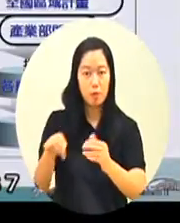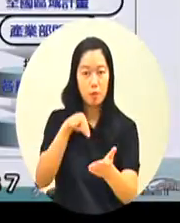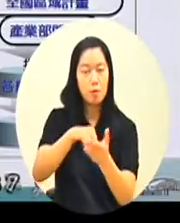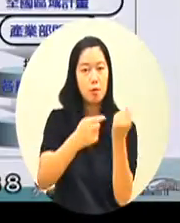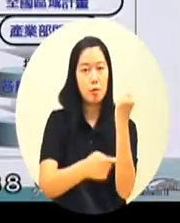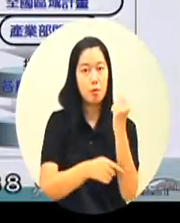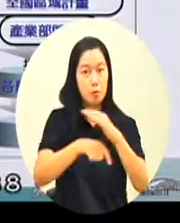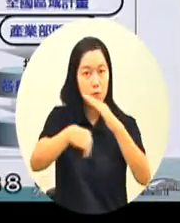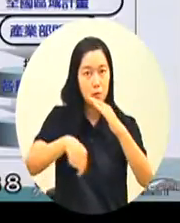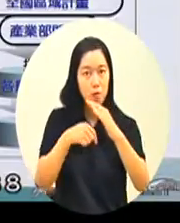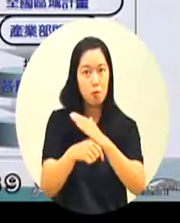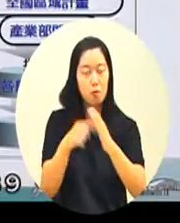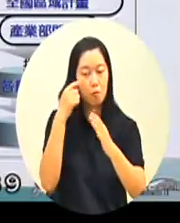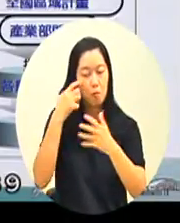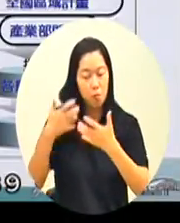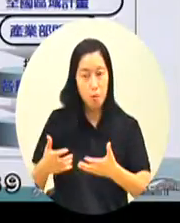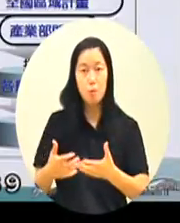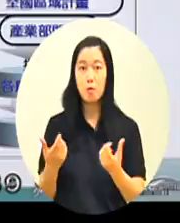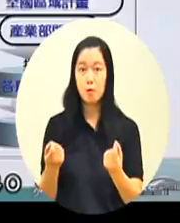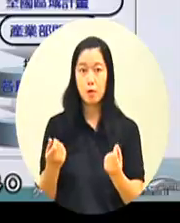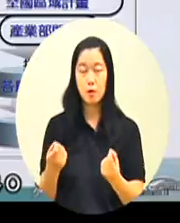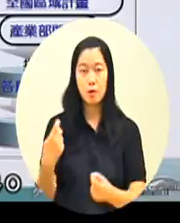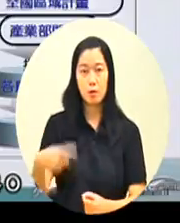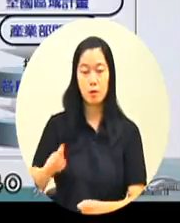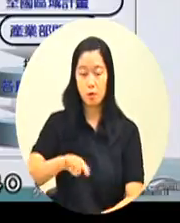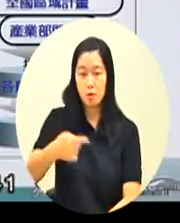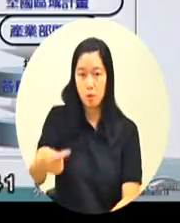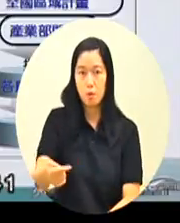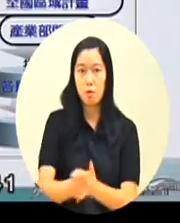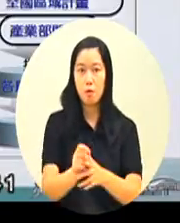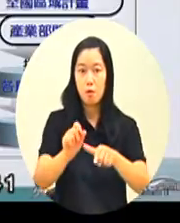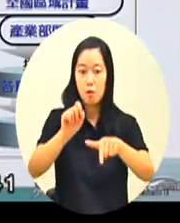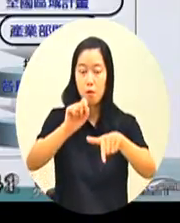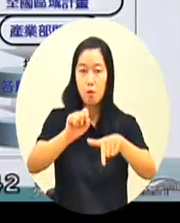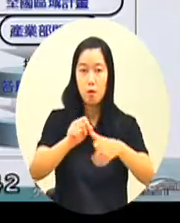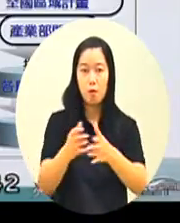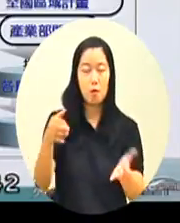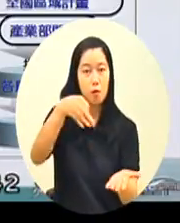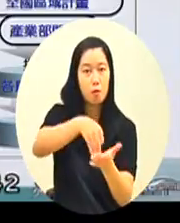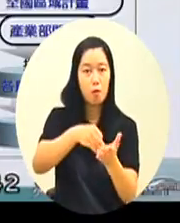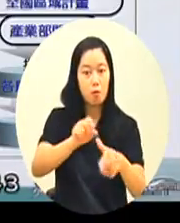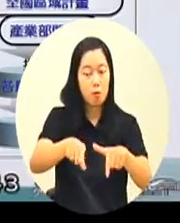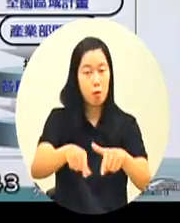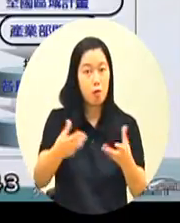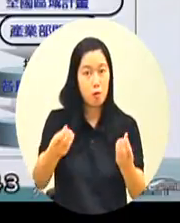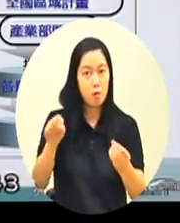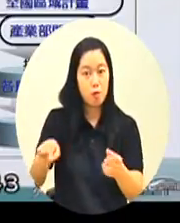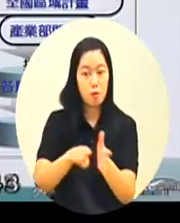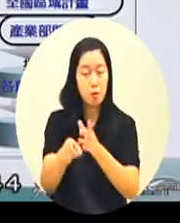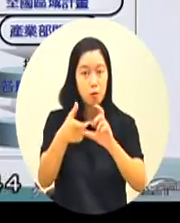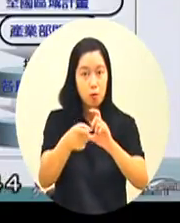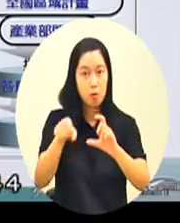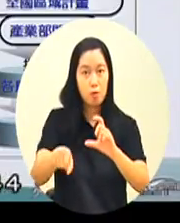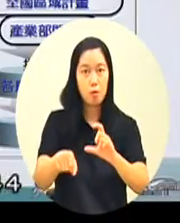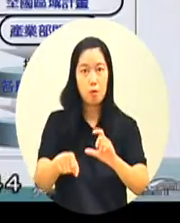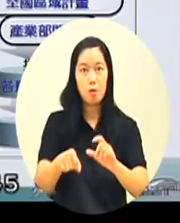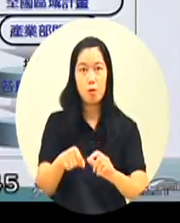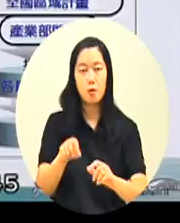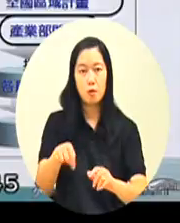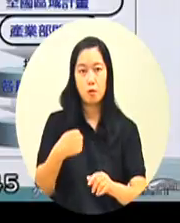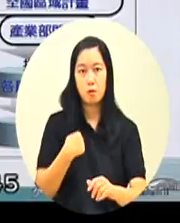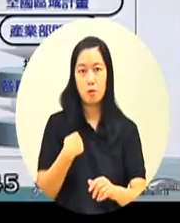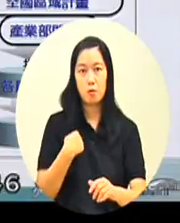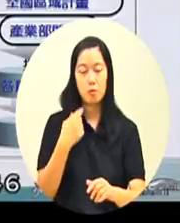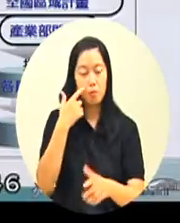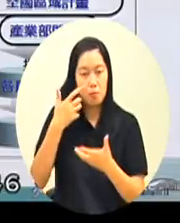非常的关切，所以接下来整个工厂未登工厂的辅导合法化，包括专区的部分，会是本局重要的